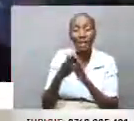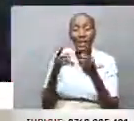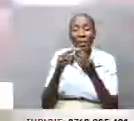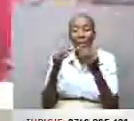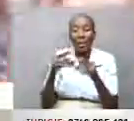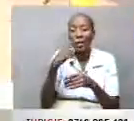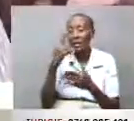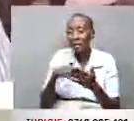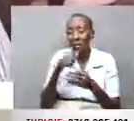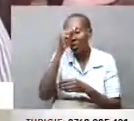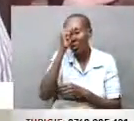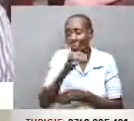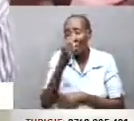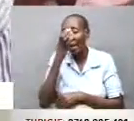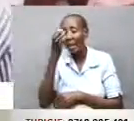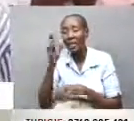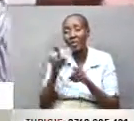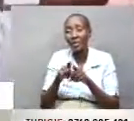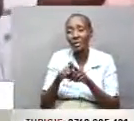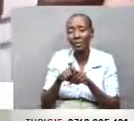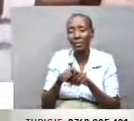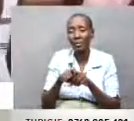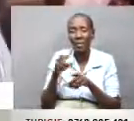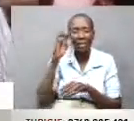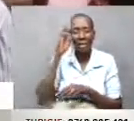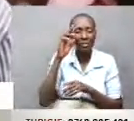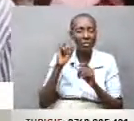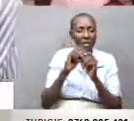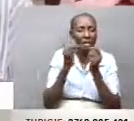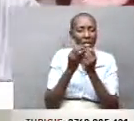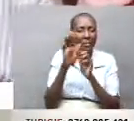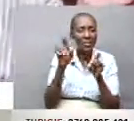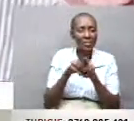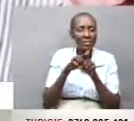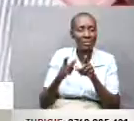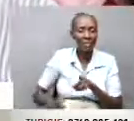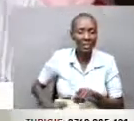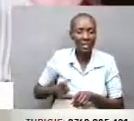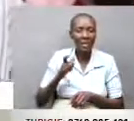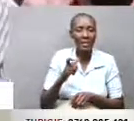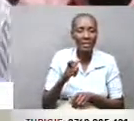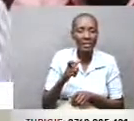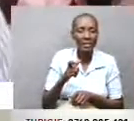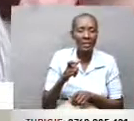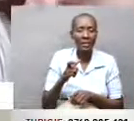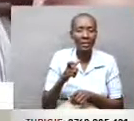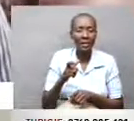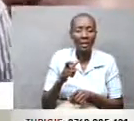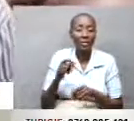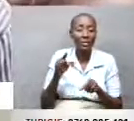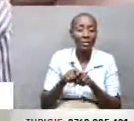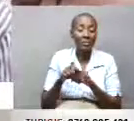spika hakufanya. Sababu ya ukabila yake na ubinafsi ambaye anapewa pesa compromise,